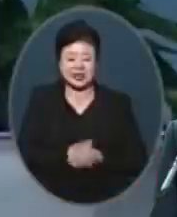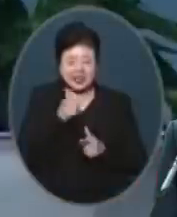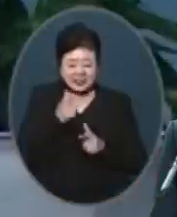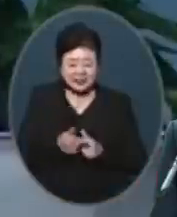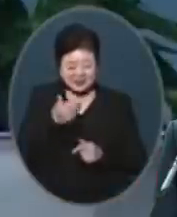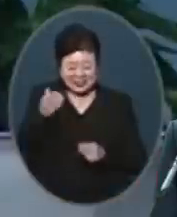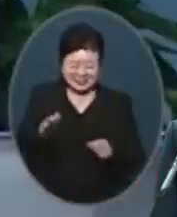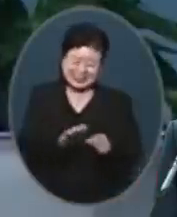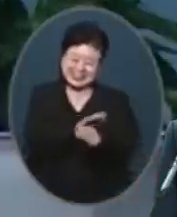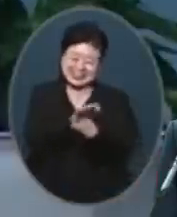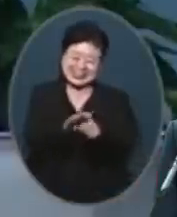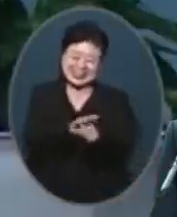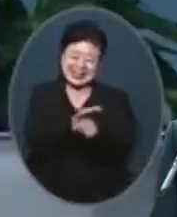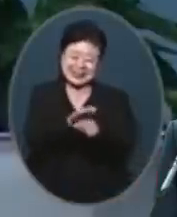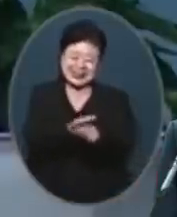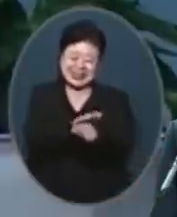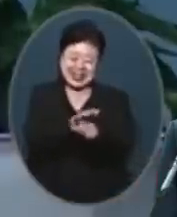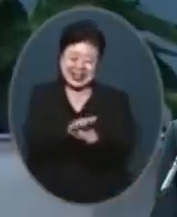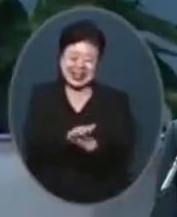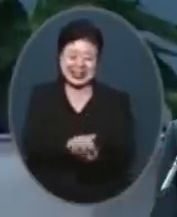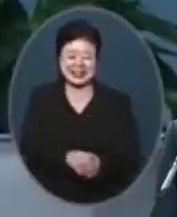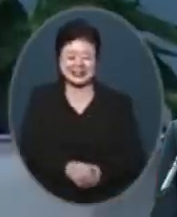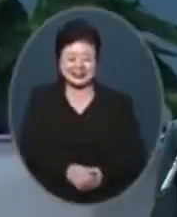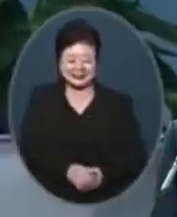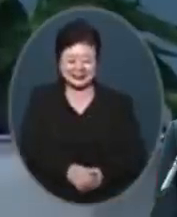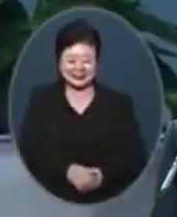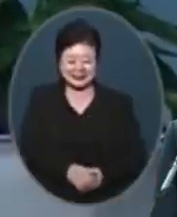예수님이 당신을 사랑합니다.